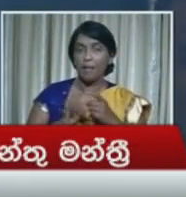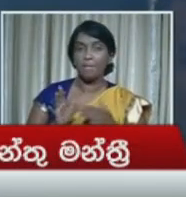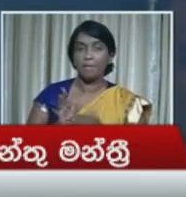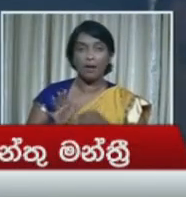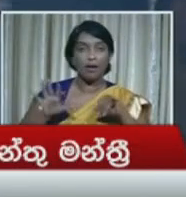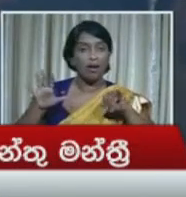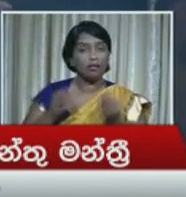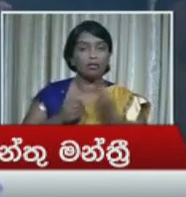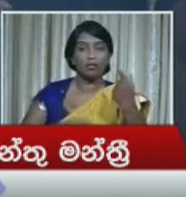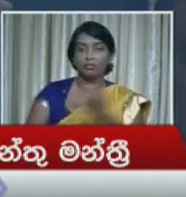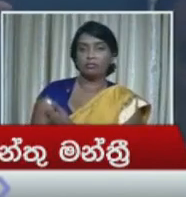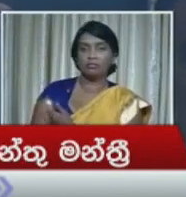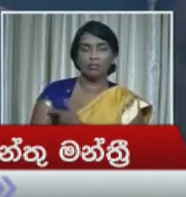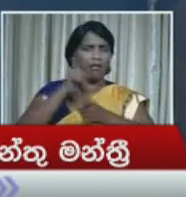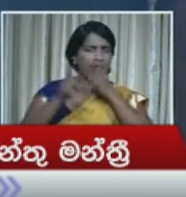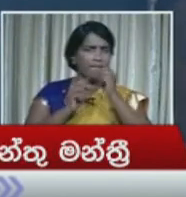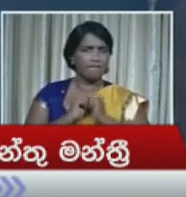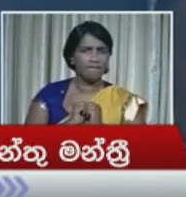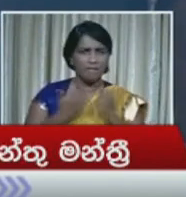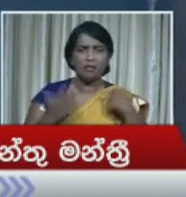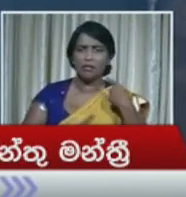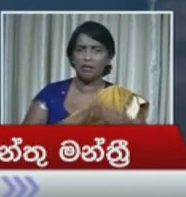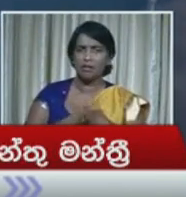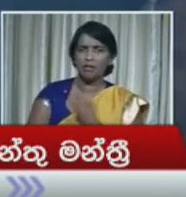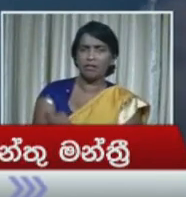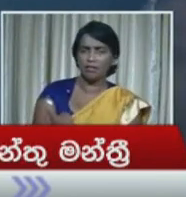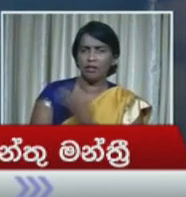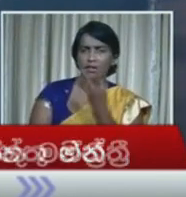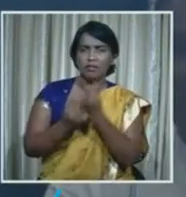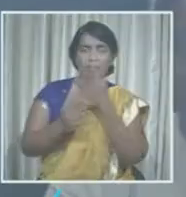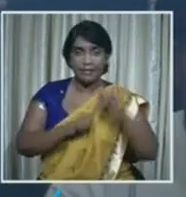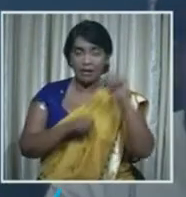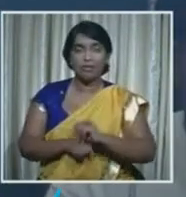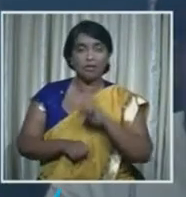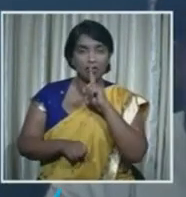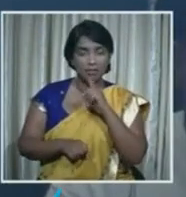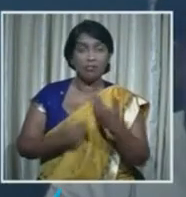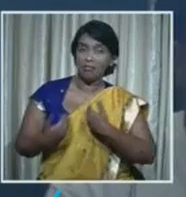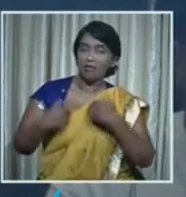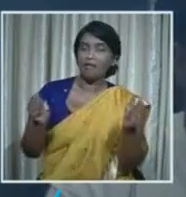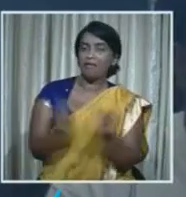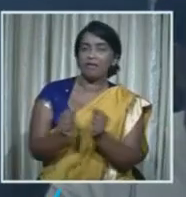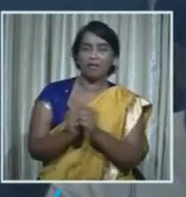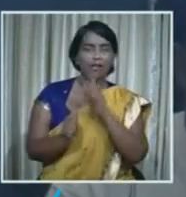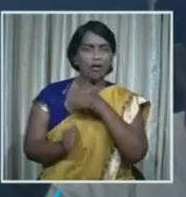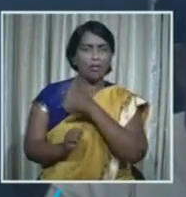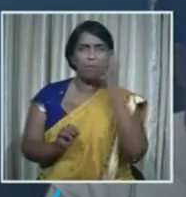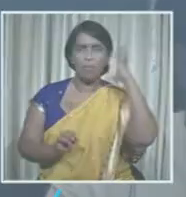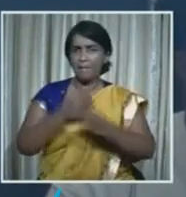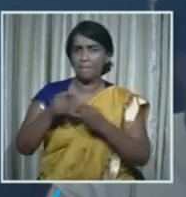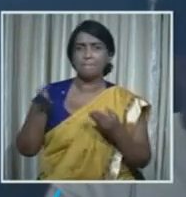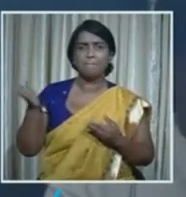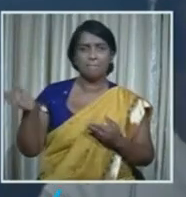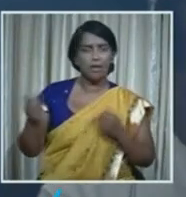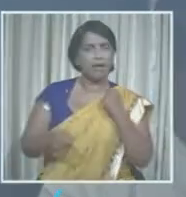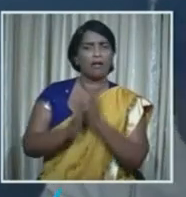වලට. ඒතර මේ අනිත් ඇමතුරු එහෙනම් කයි එක ගැහුවට වැඩක් නැහැ. මේ රටේ එන්නත් වලට මේ සල්ලි ගෙනාවා කියලා ඉවර වෙලා අපි තමයි කරේ කියලා ගැහුවට වැඩක් නැහැ. පොල් කර්මාන්ත